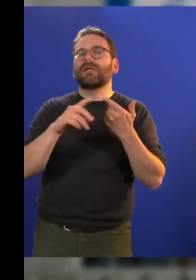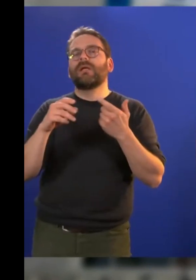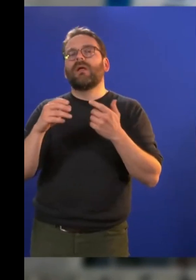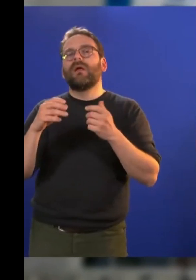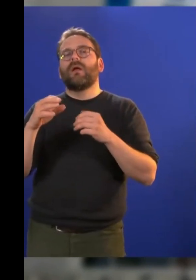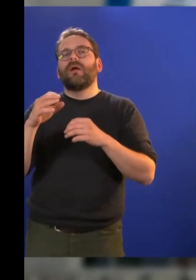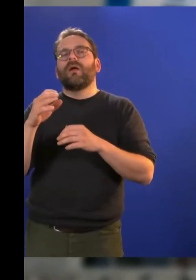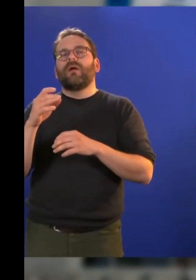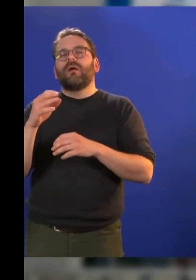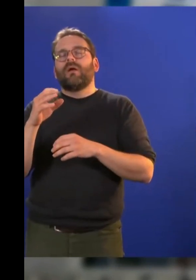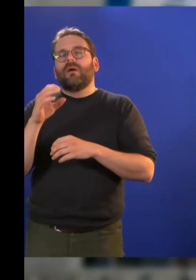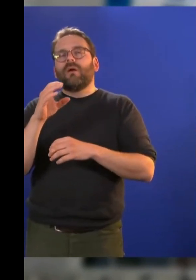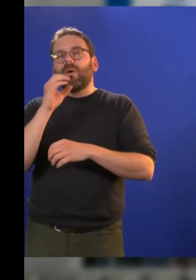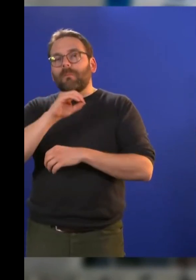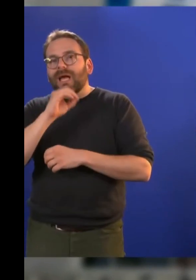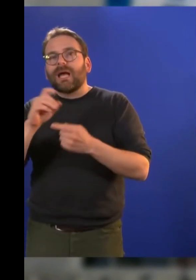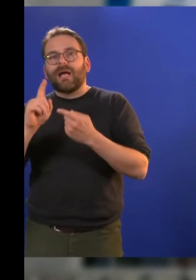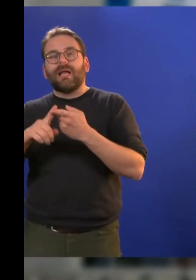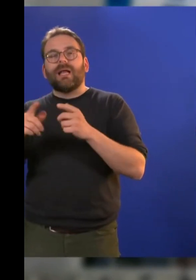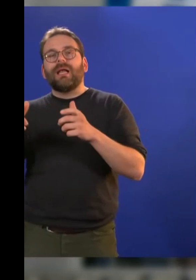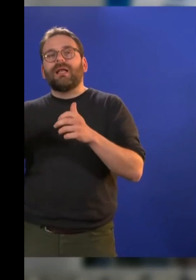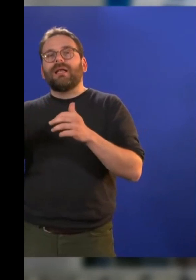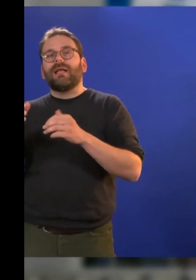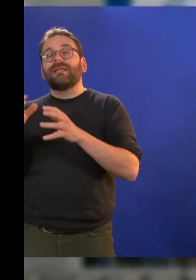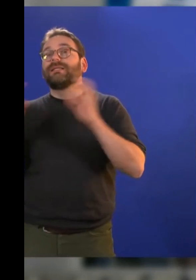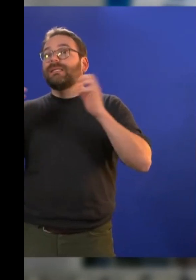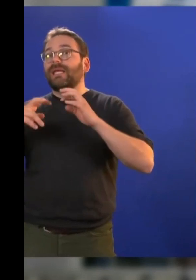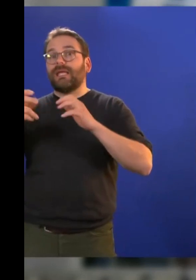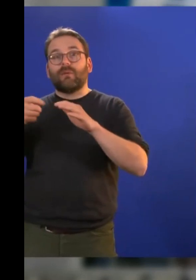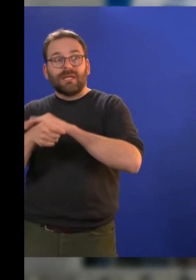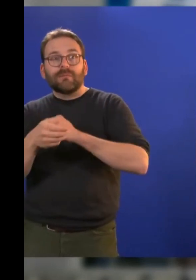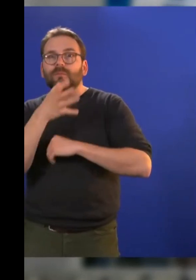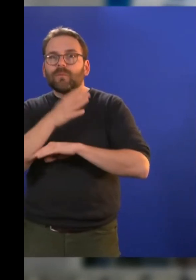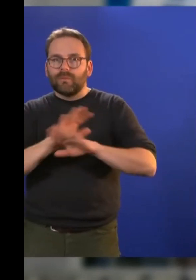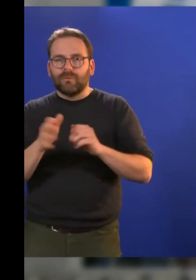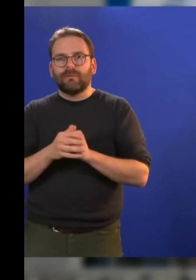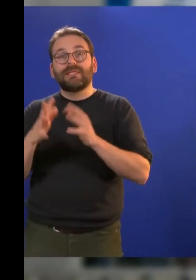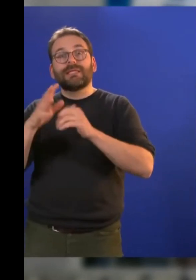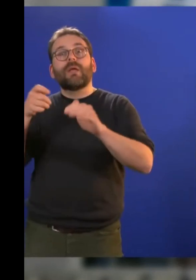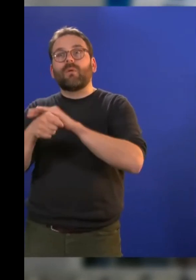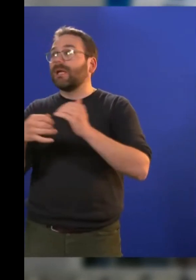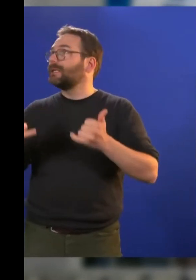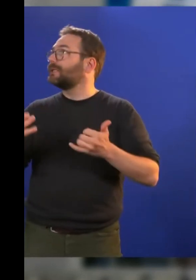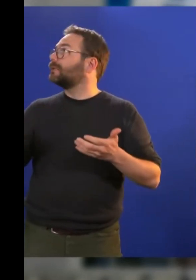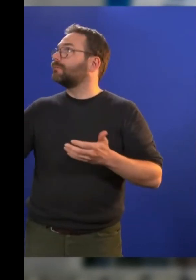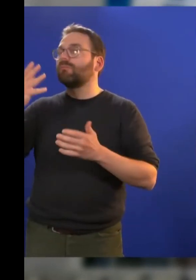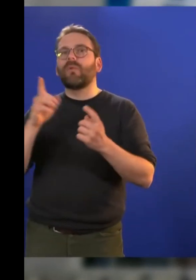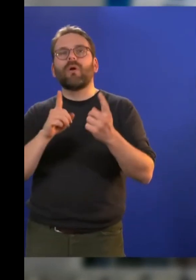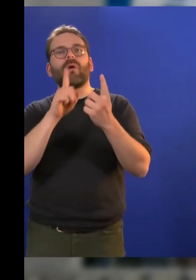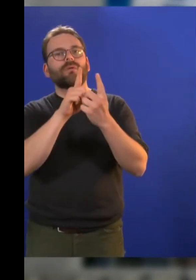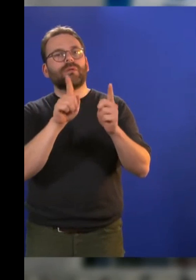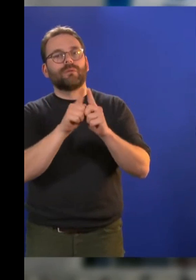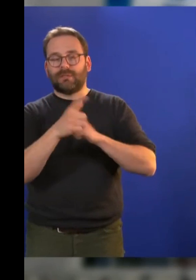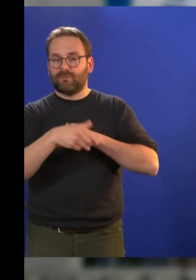des Congrès, ne sont plus en situation de la soutenir. La Cité des Congrès dans laquelle nous nous trouvons, que j'ai rencontré aussi